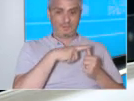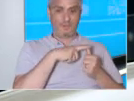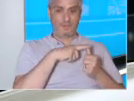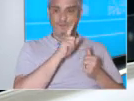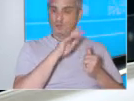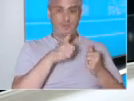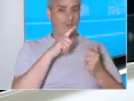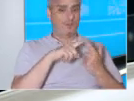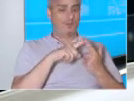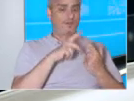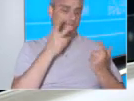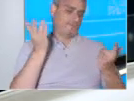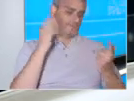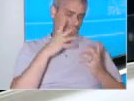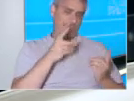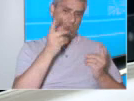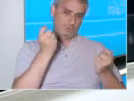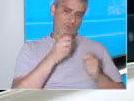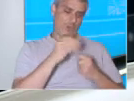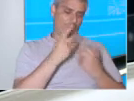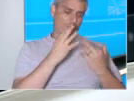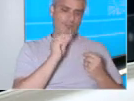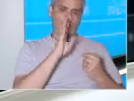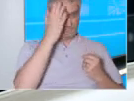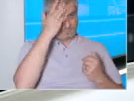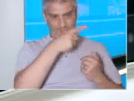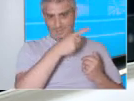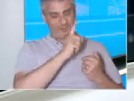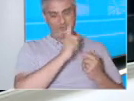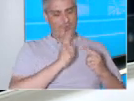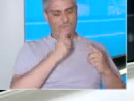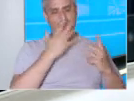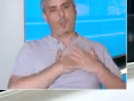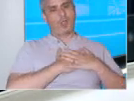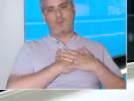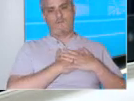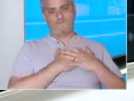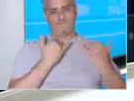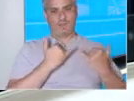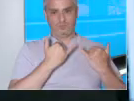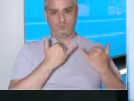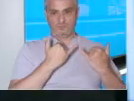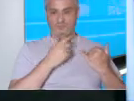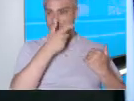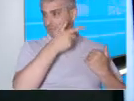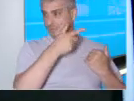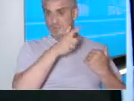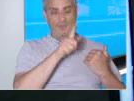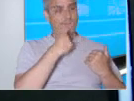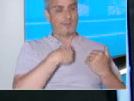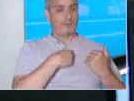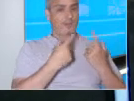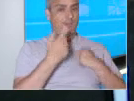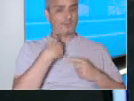שבנט לא יהיה ראש ממשלה. על הדרך הוא סוגר עוד חשבון עם בנט, שהוא לא בדיוק אהוב נפשו בימים הללו. תשמע, ליצמן גם כן אמר לנו כאן